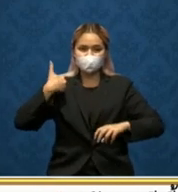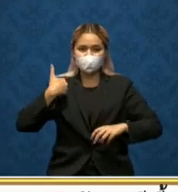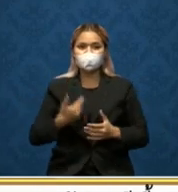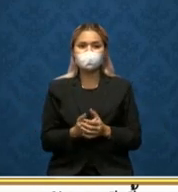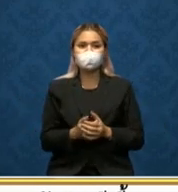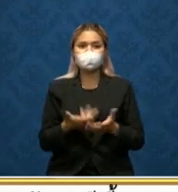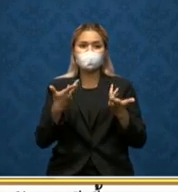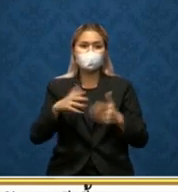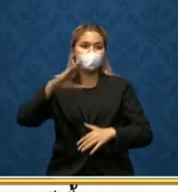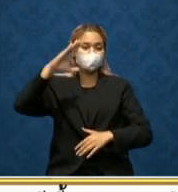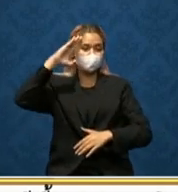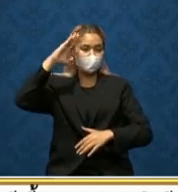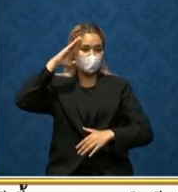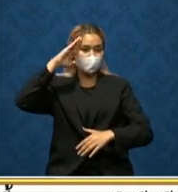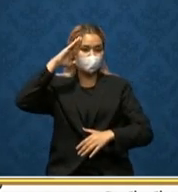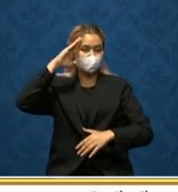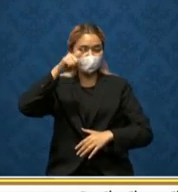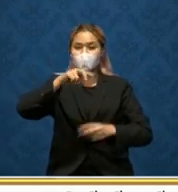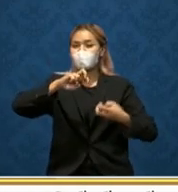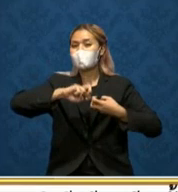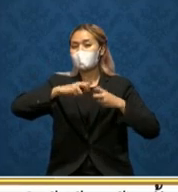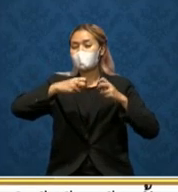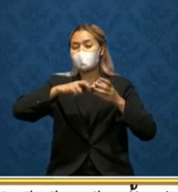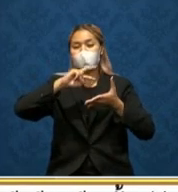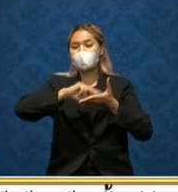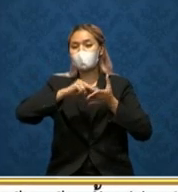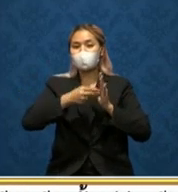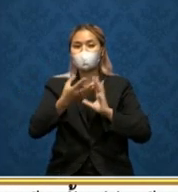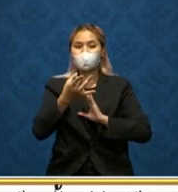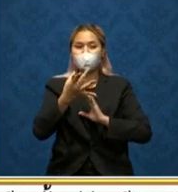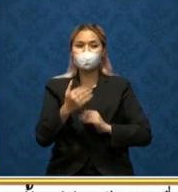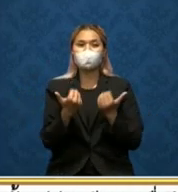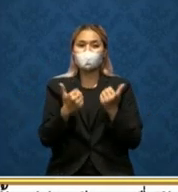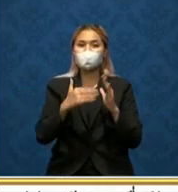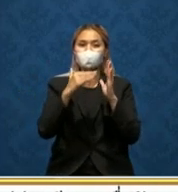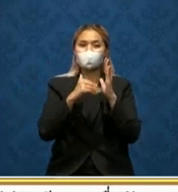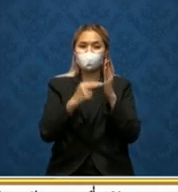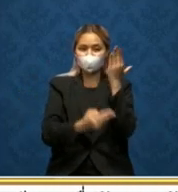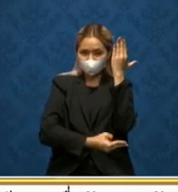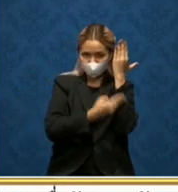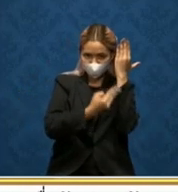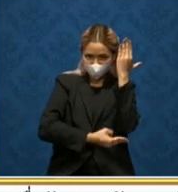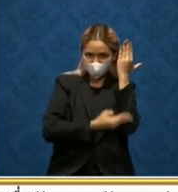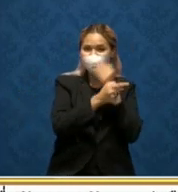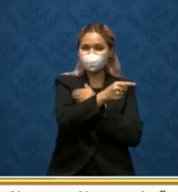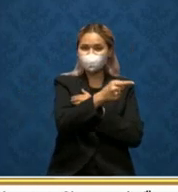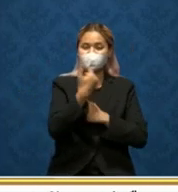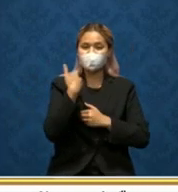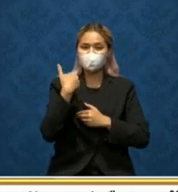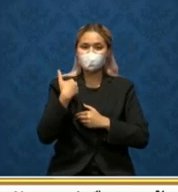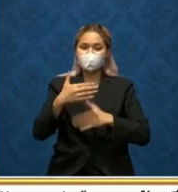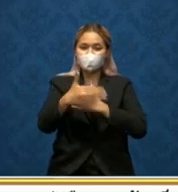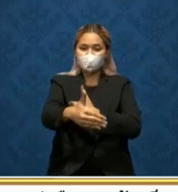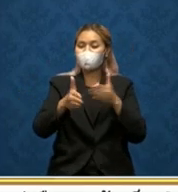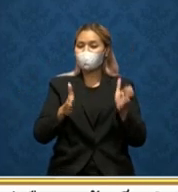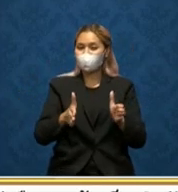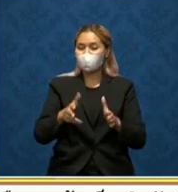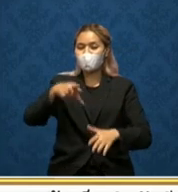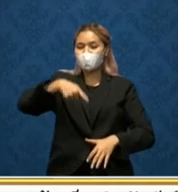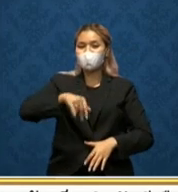ไว้ทำไมท่านประธานทหารมีไว้ทำธุรกิจโรงแรมไงครับวันนี้เป็นลองได้นะครับตรงข้ามนี้เองครับห้อง VIP 6สไตลติด